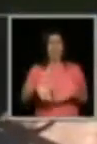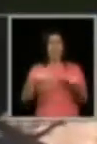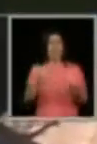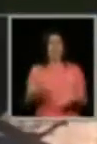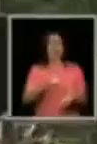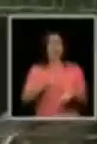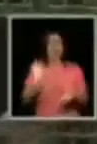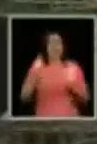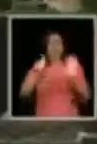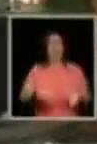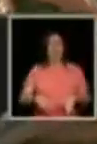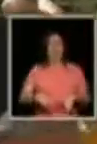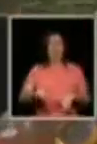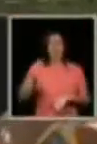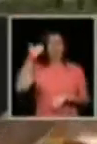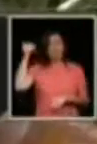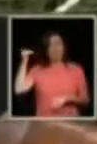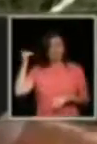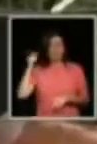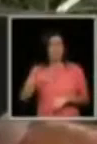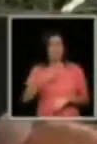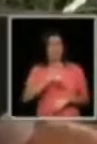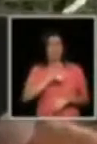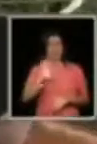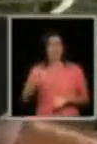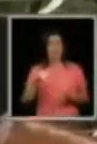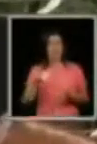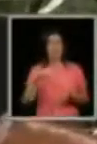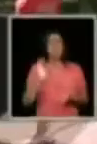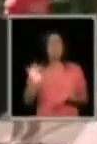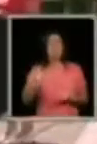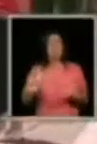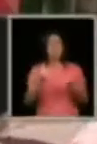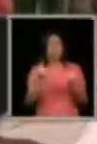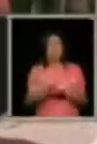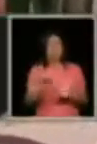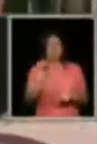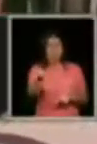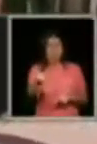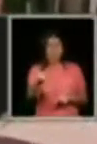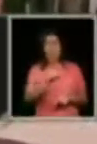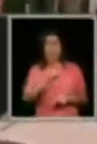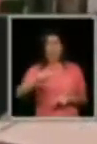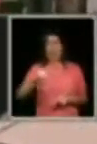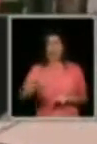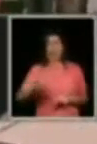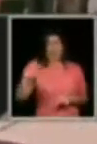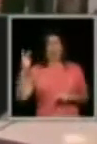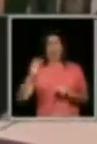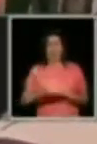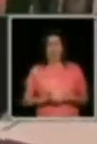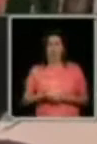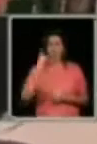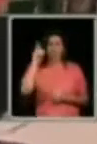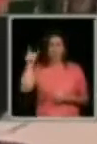עורך את החדשות בעזרתה של ידידתי ששכחתי את שמה. אני לא יודע אם... רונית סלוניקיו. אני לא יודע אם היא עוד עורכת את זה, עוסקת, עוסקת